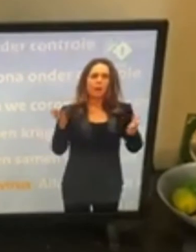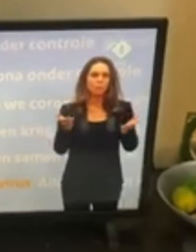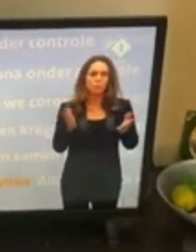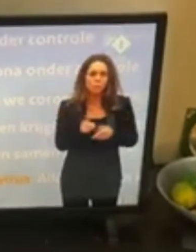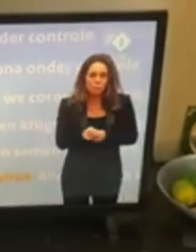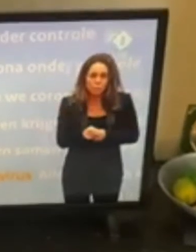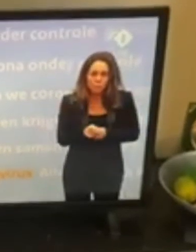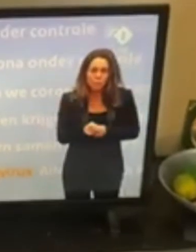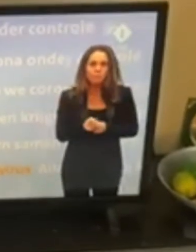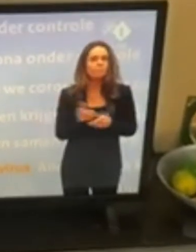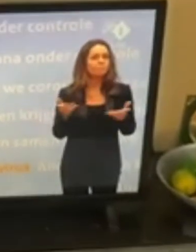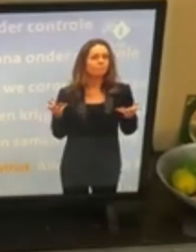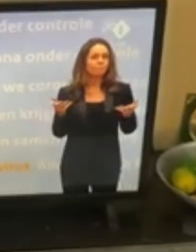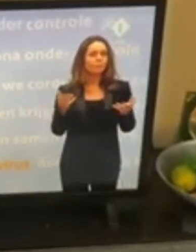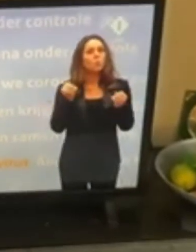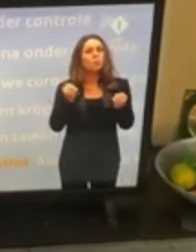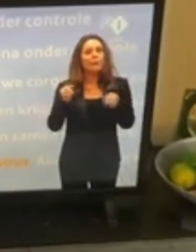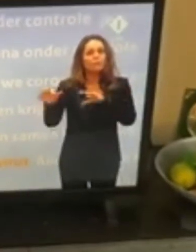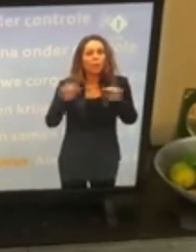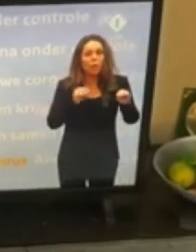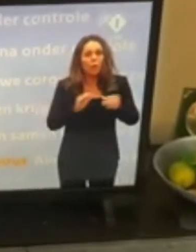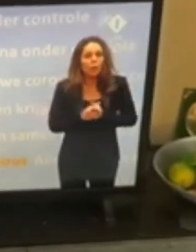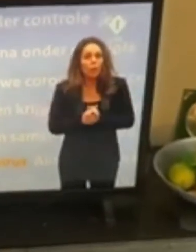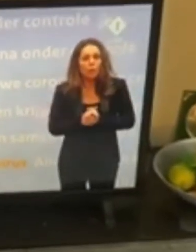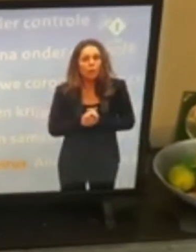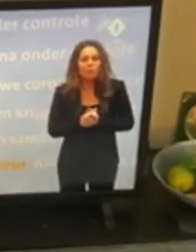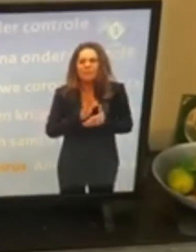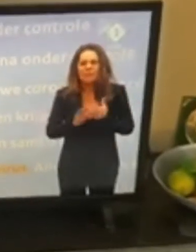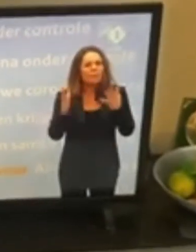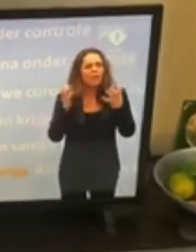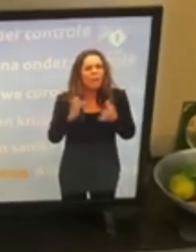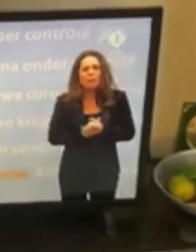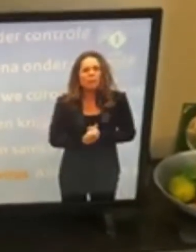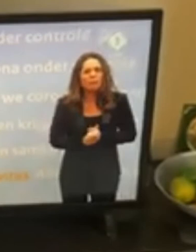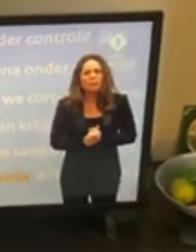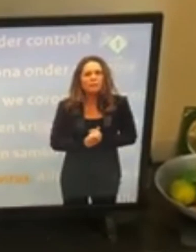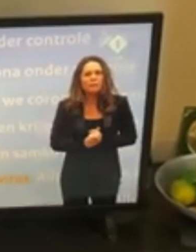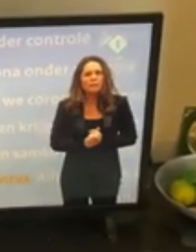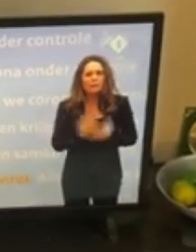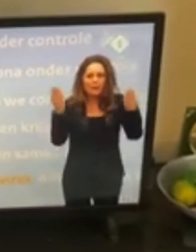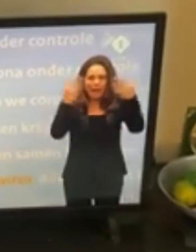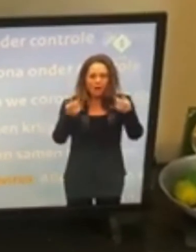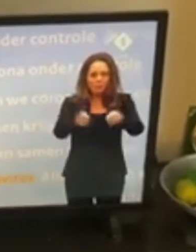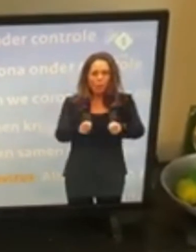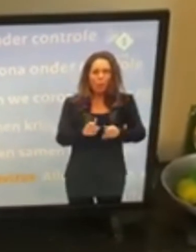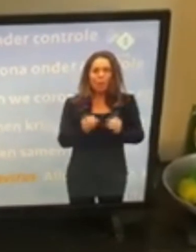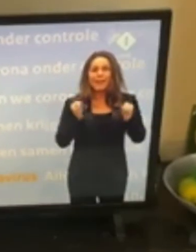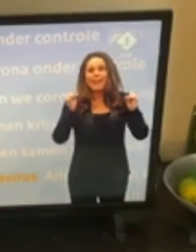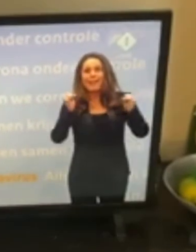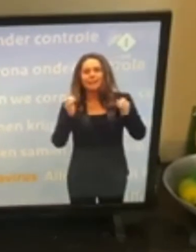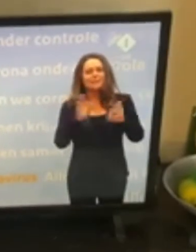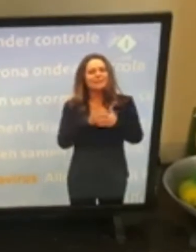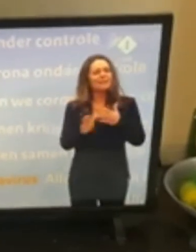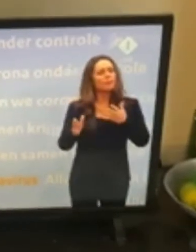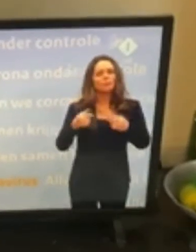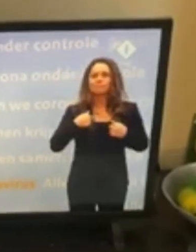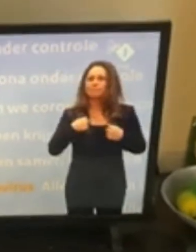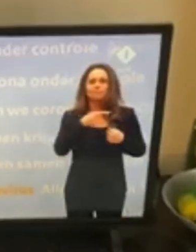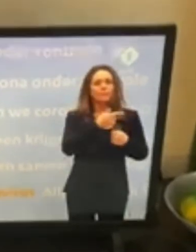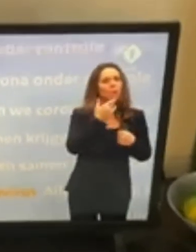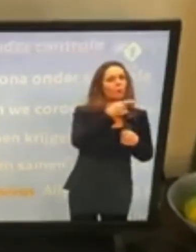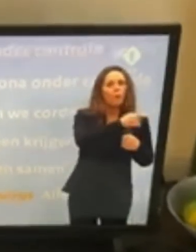is. Niemand wil een avondklok. Niemand staat erbij te juichen. Ik niet, Hugo de Jonge niet, het hele kabinet niet,